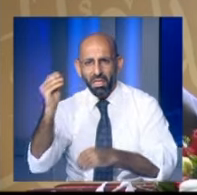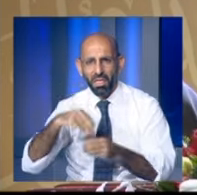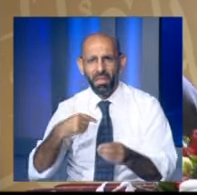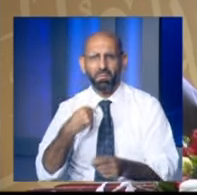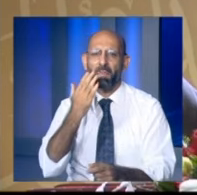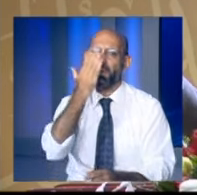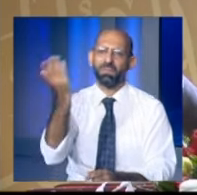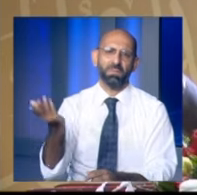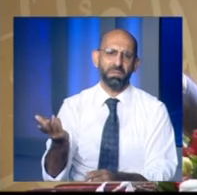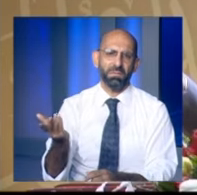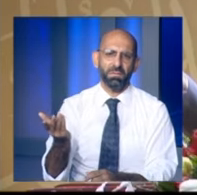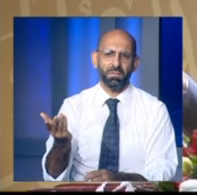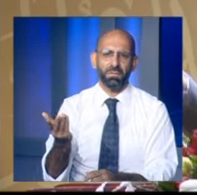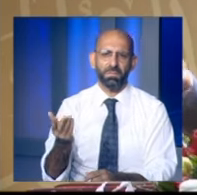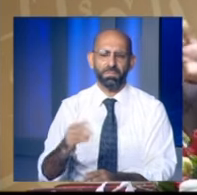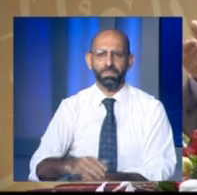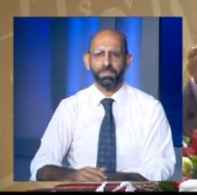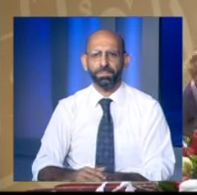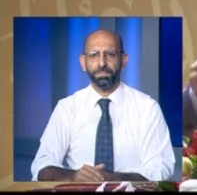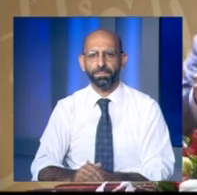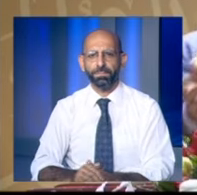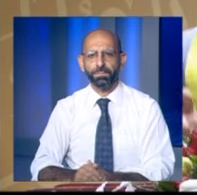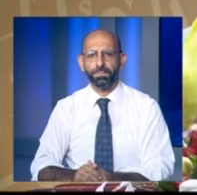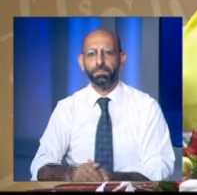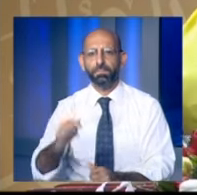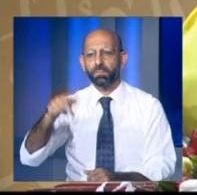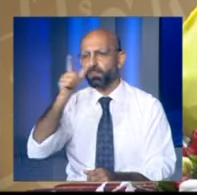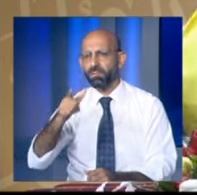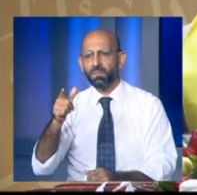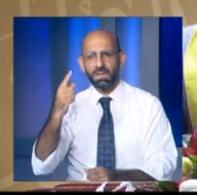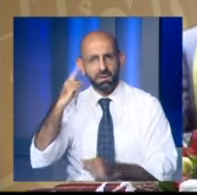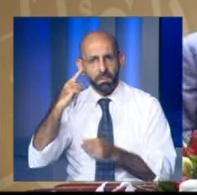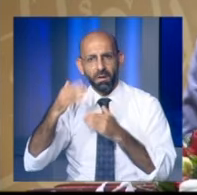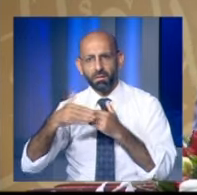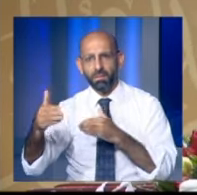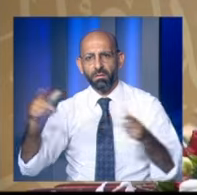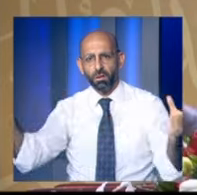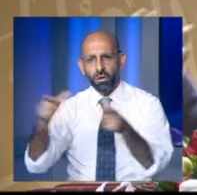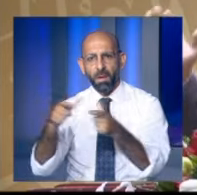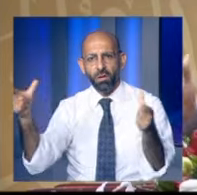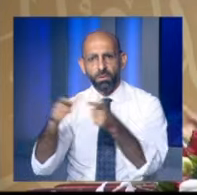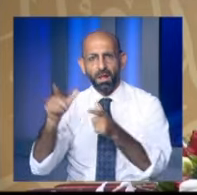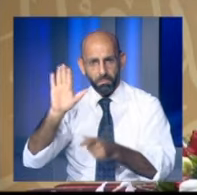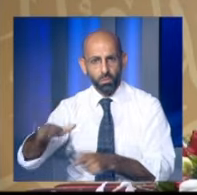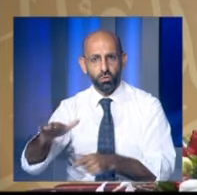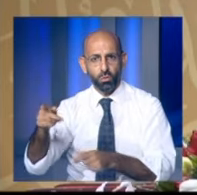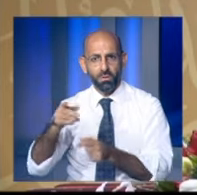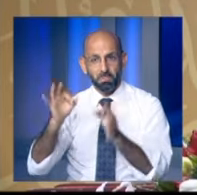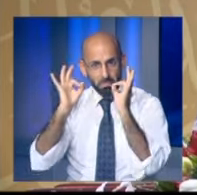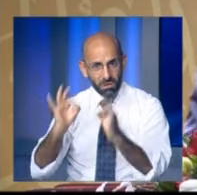سواء كان هذا الأمر جدي أو عدم جدي، هذا لن يغير شيئا في قرار قيادة